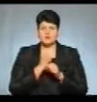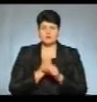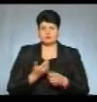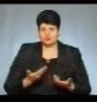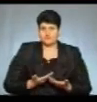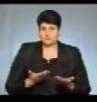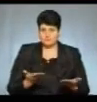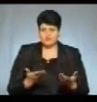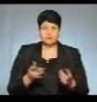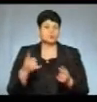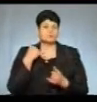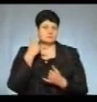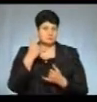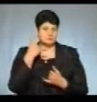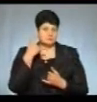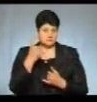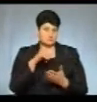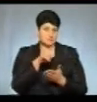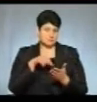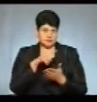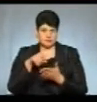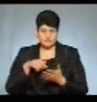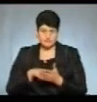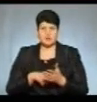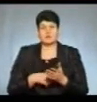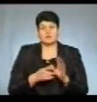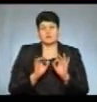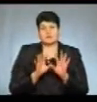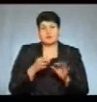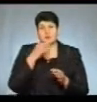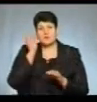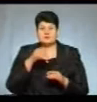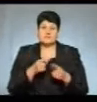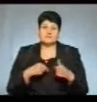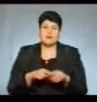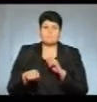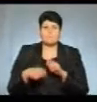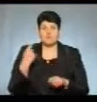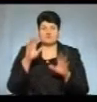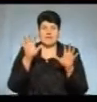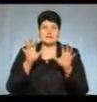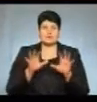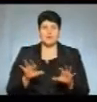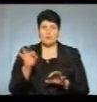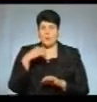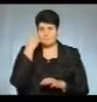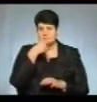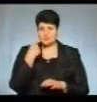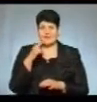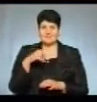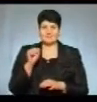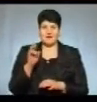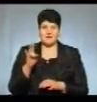наживо, тож долучайтеся, ставте свої запитання та діліться досвідом у сфері порушення закону про персональні дані.